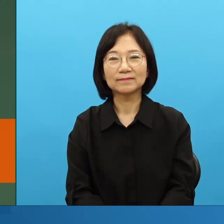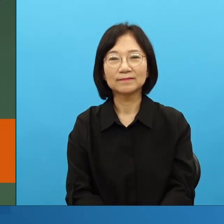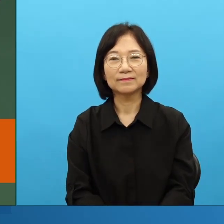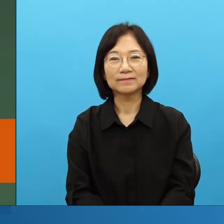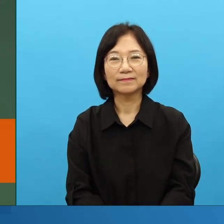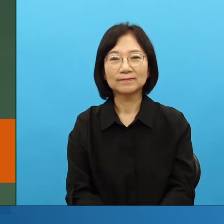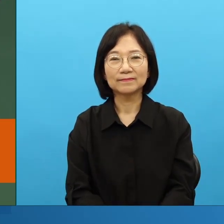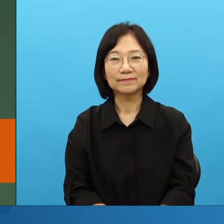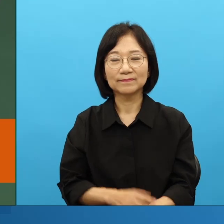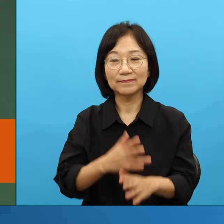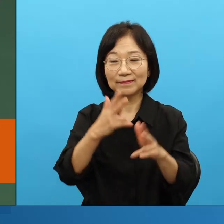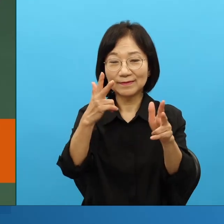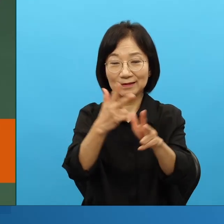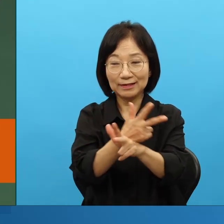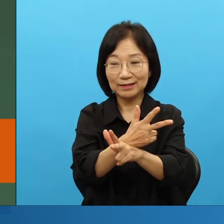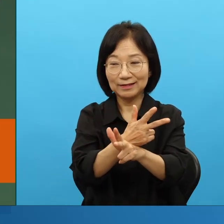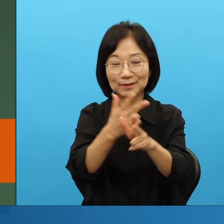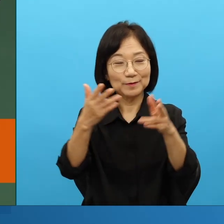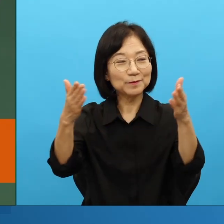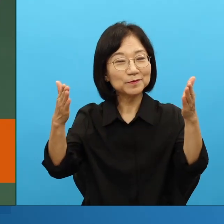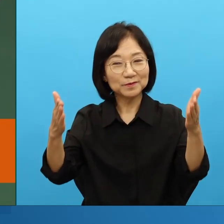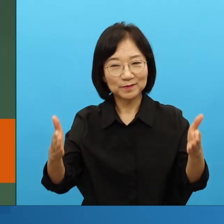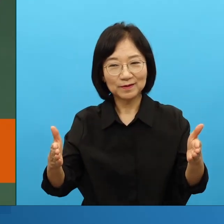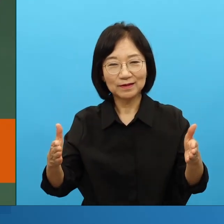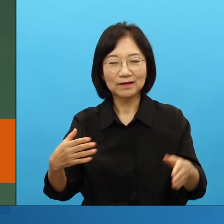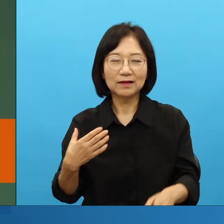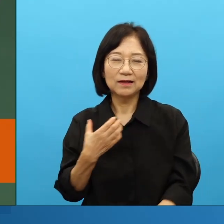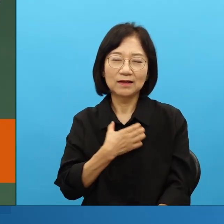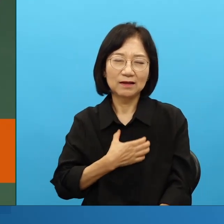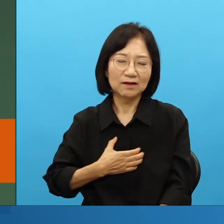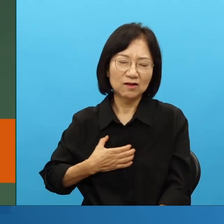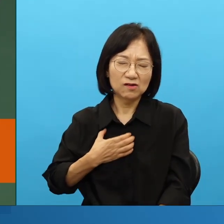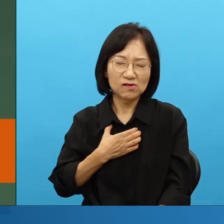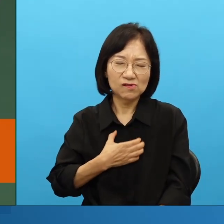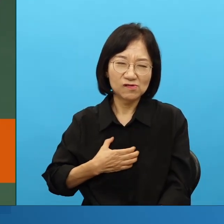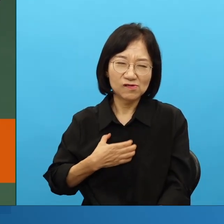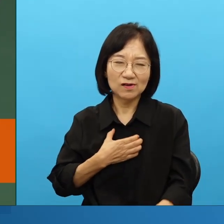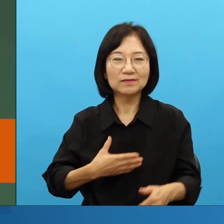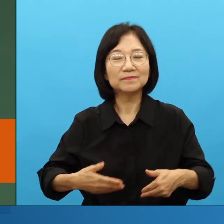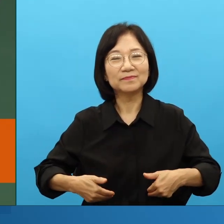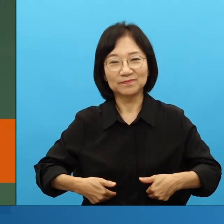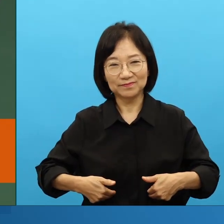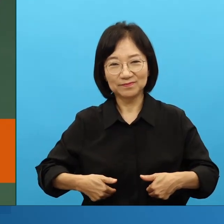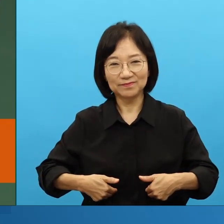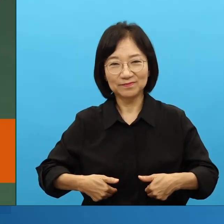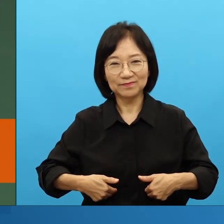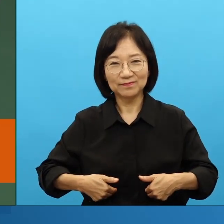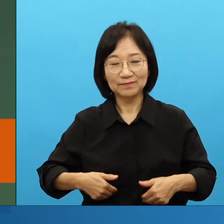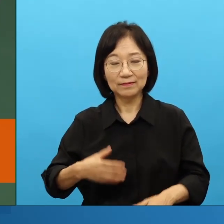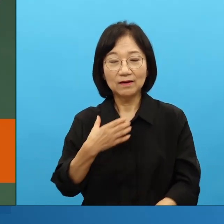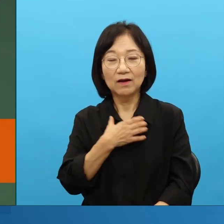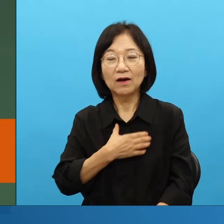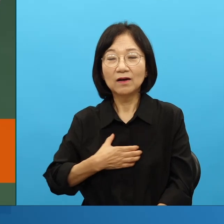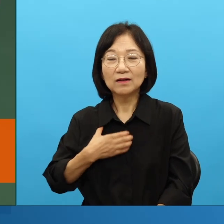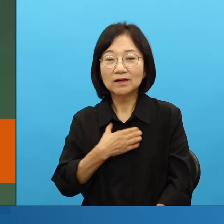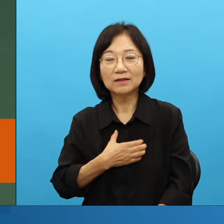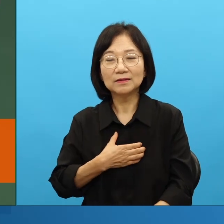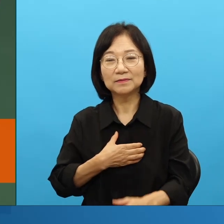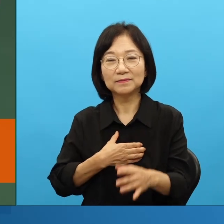우리 근심을 좀 해야 되겠습니다. 最终我们应该有点忧愁. 네, 두 종류의 근심이 있다 기록이